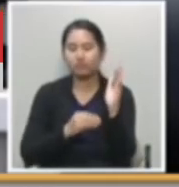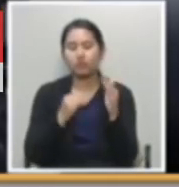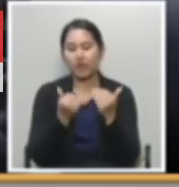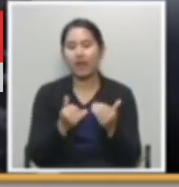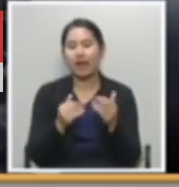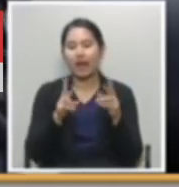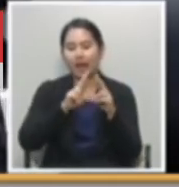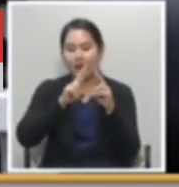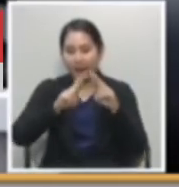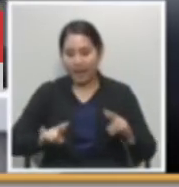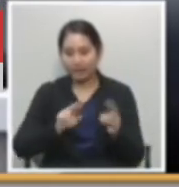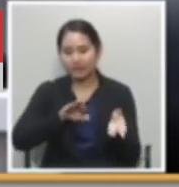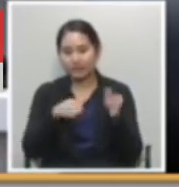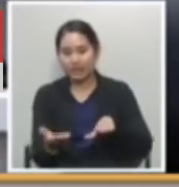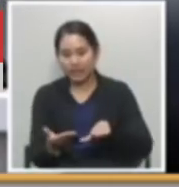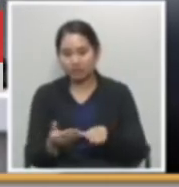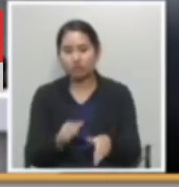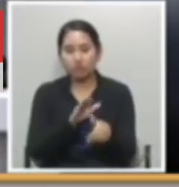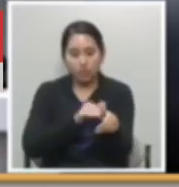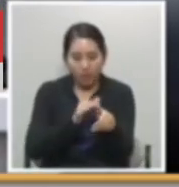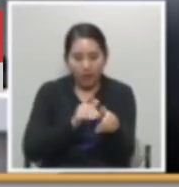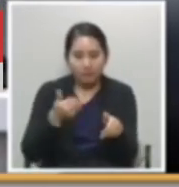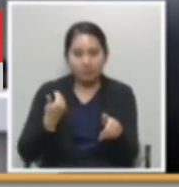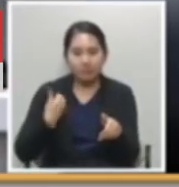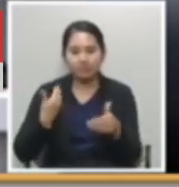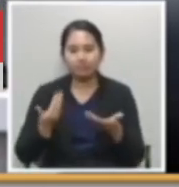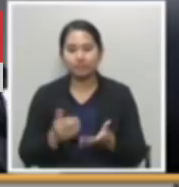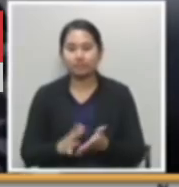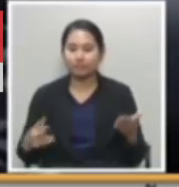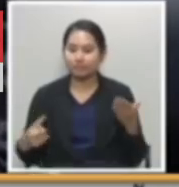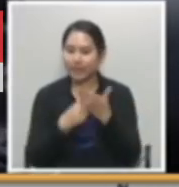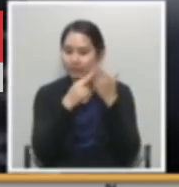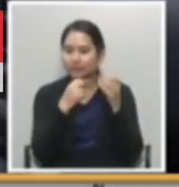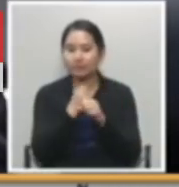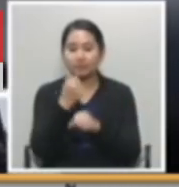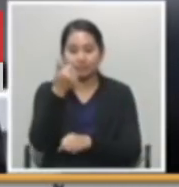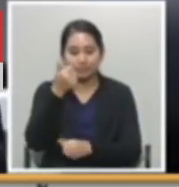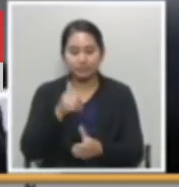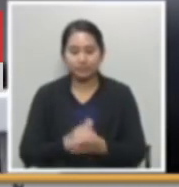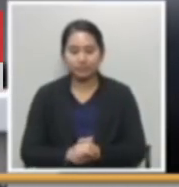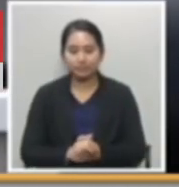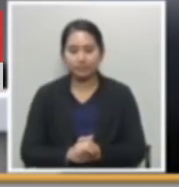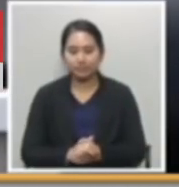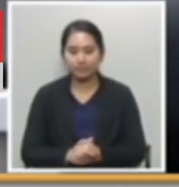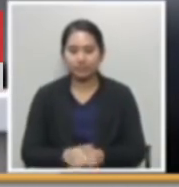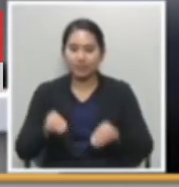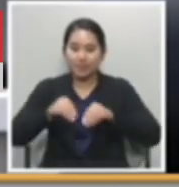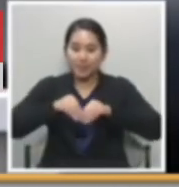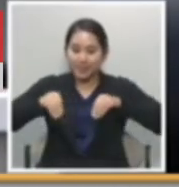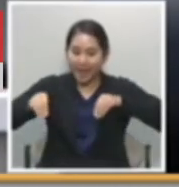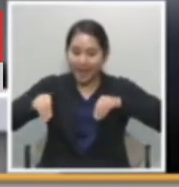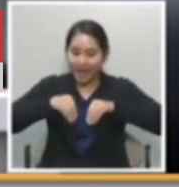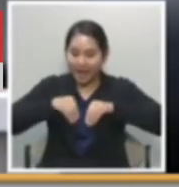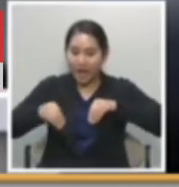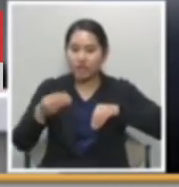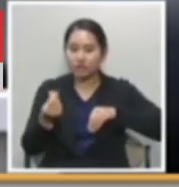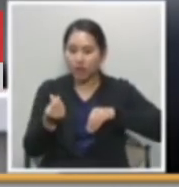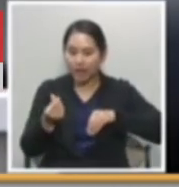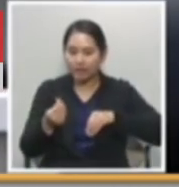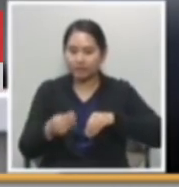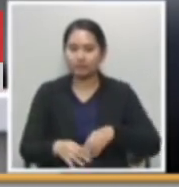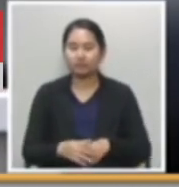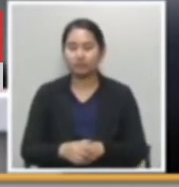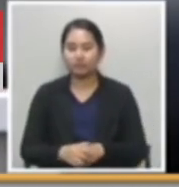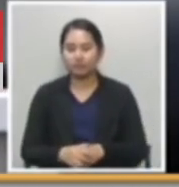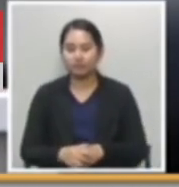ยท่านเคยสงสารคนเหล่านี้ไหมจำกัดโซนนิ่งได้ไหมว่าในรัศมีเท่าไหร่ห้ามตั้งร้านกับสะดวกซื้อ